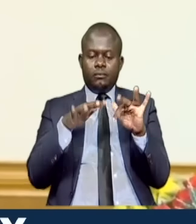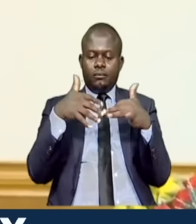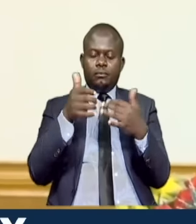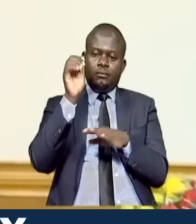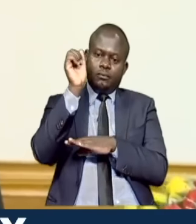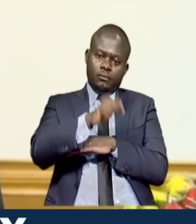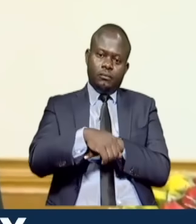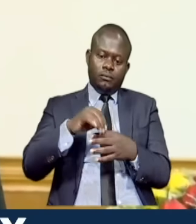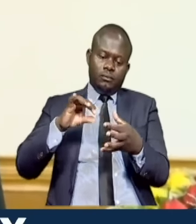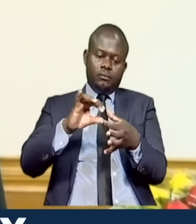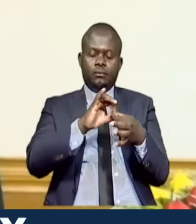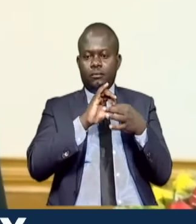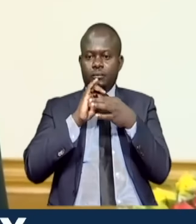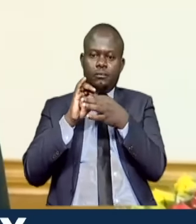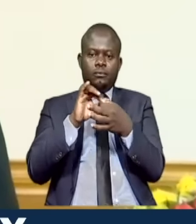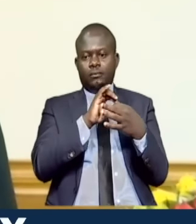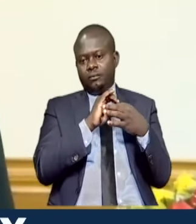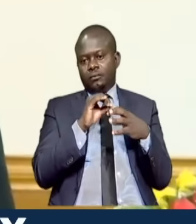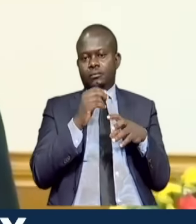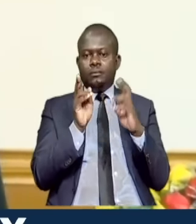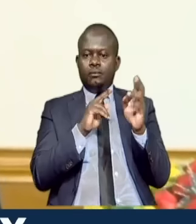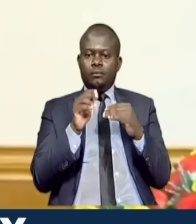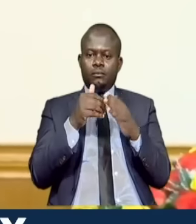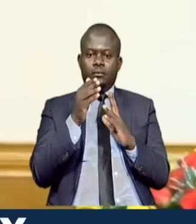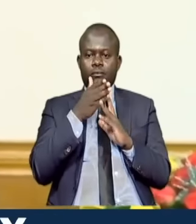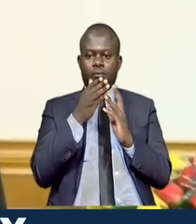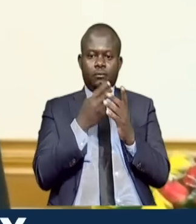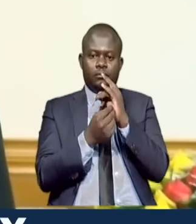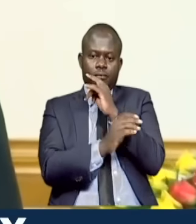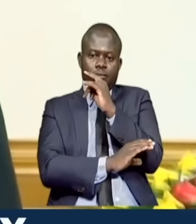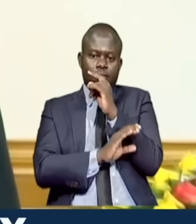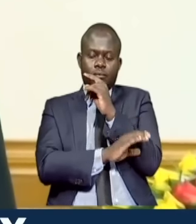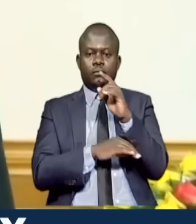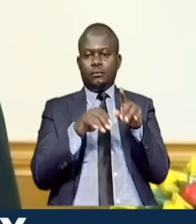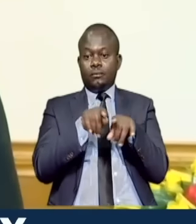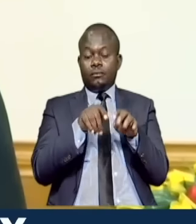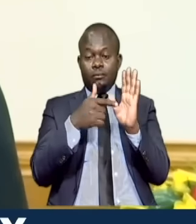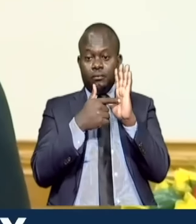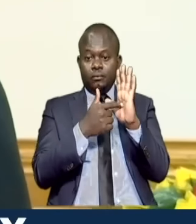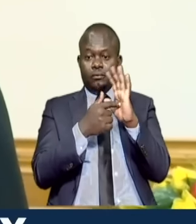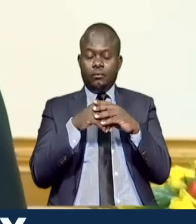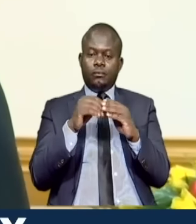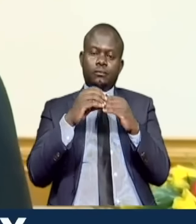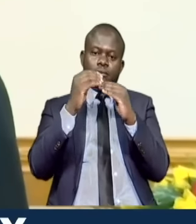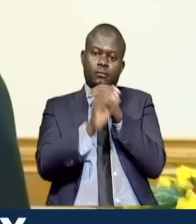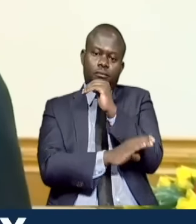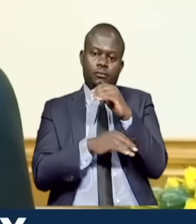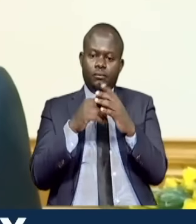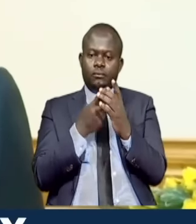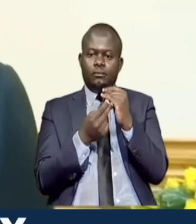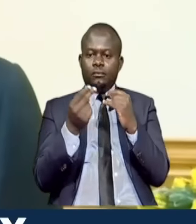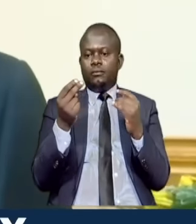twarushaho gushimangira umubano usanzwe hagati y'ibihugu byombi, nk'uko bigaragazwa n'abakuru b'ibihugu